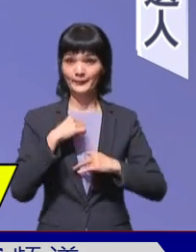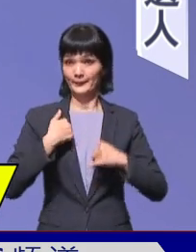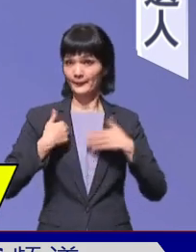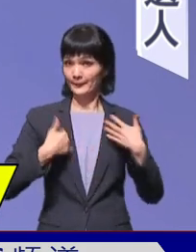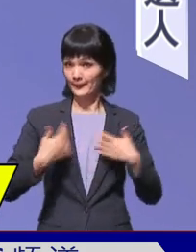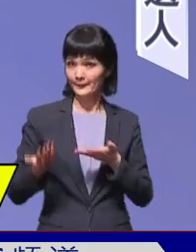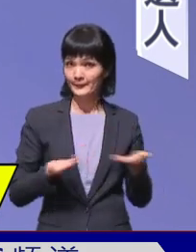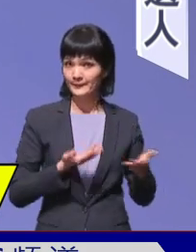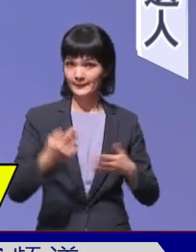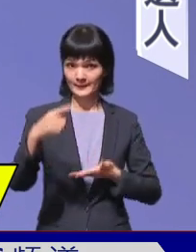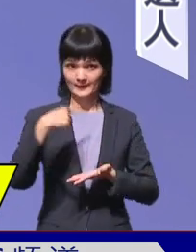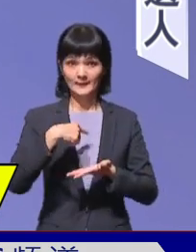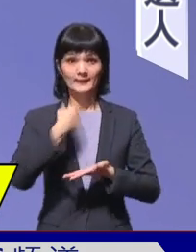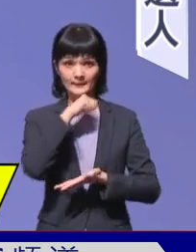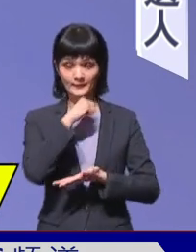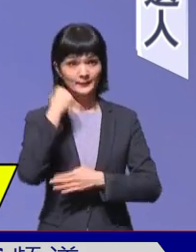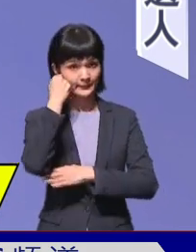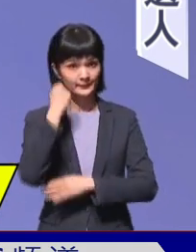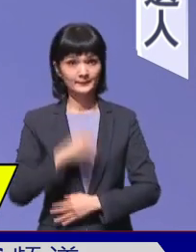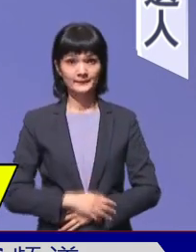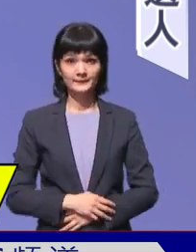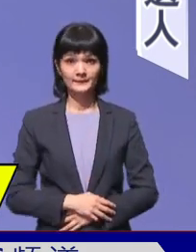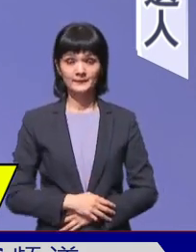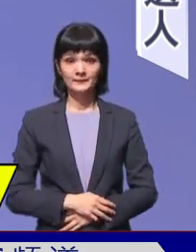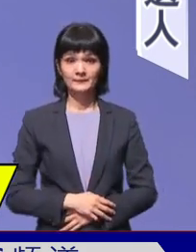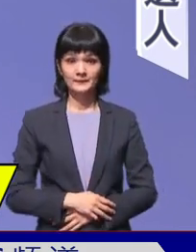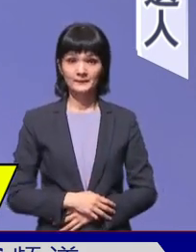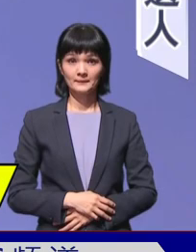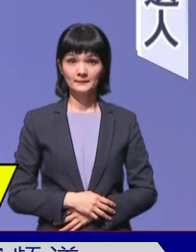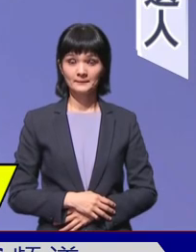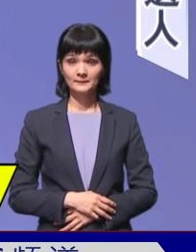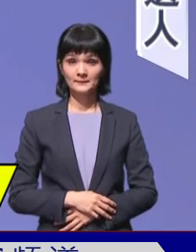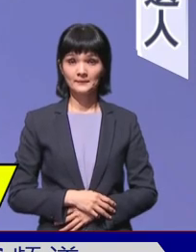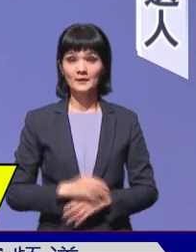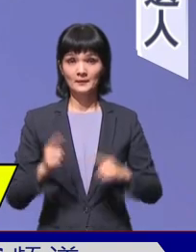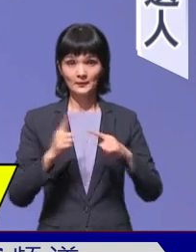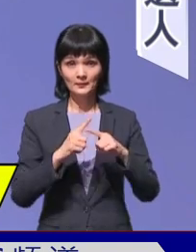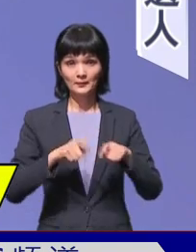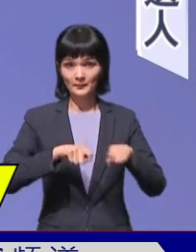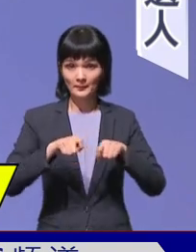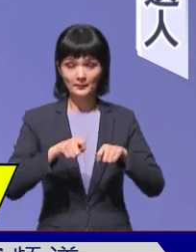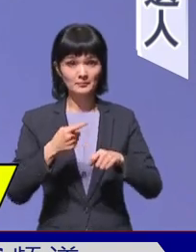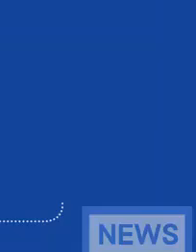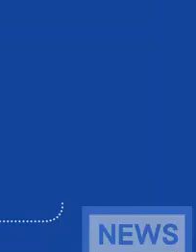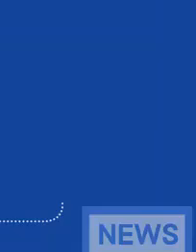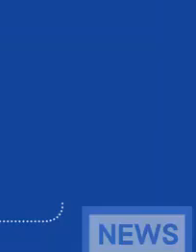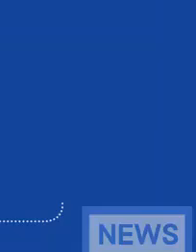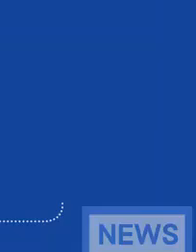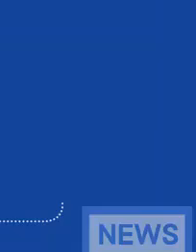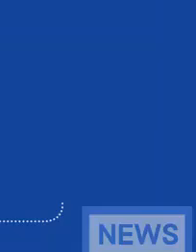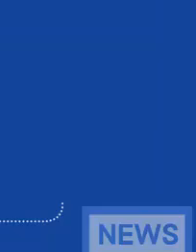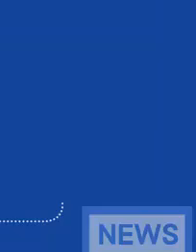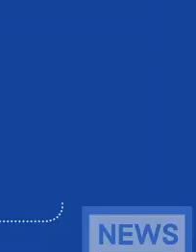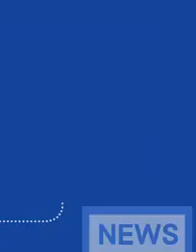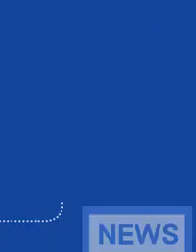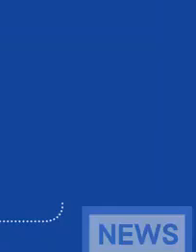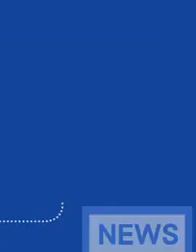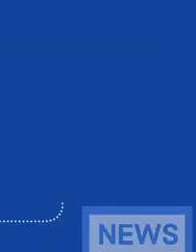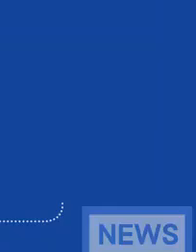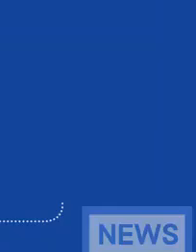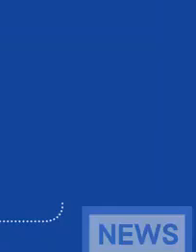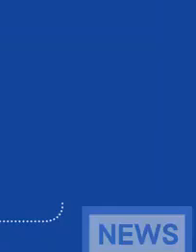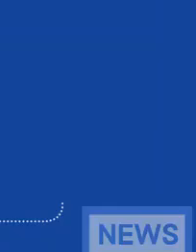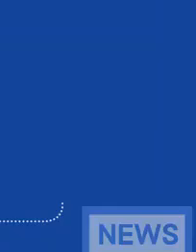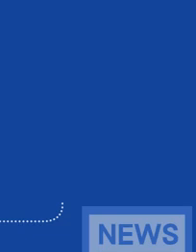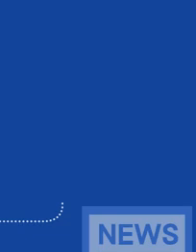才都能够来台湾定居。也就是在整个人口过程里面，我们大家一起在做。 请支持专门报道国际新